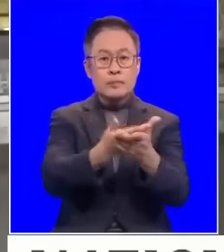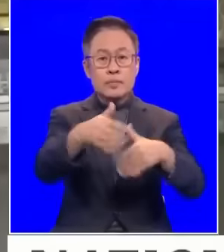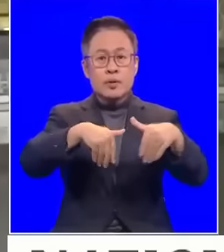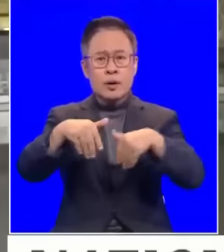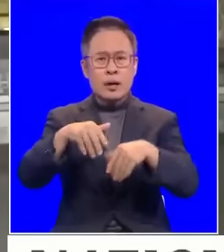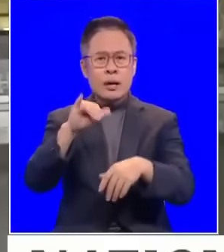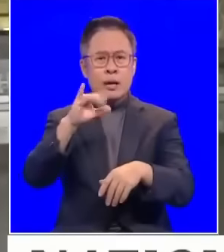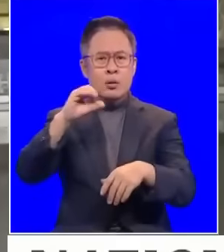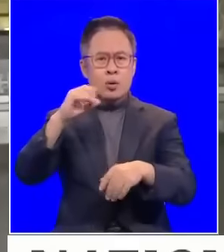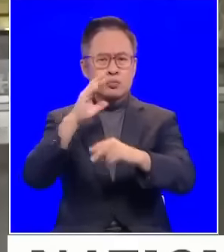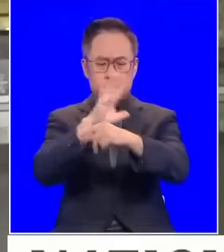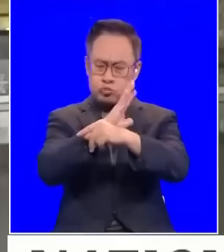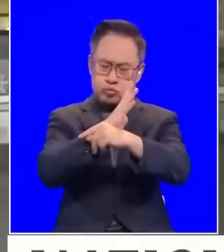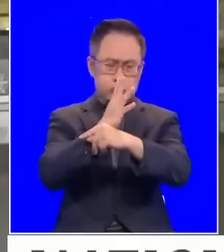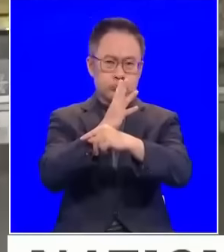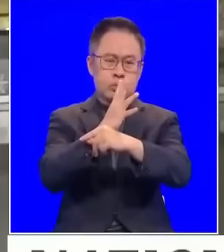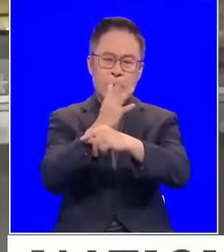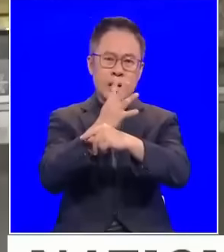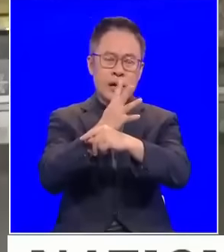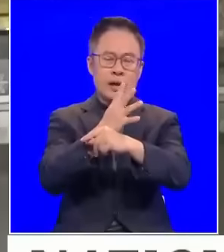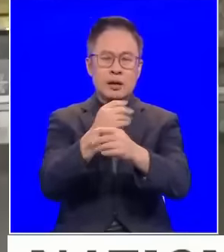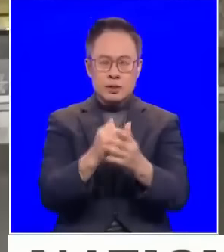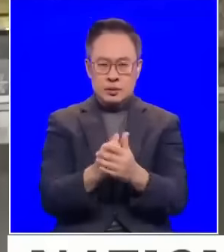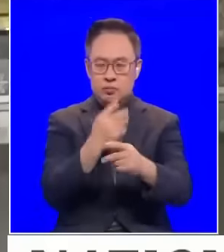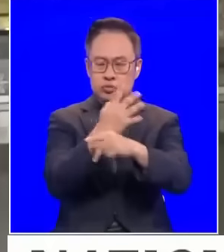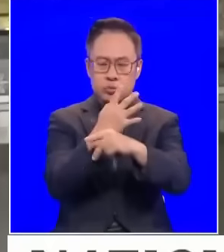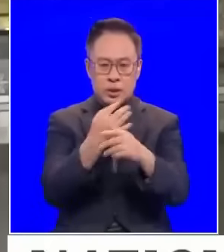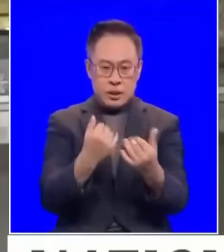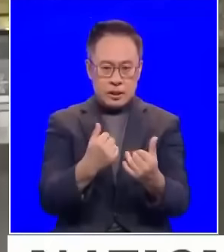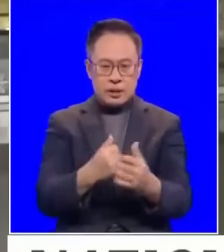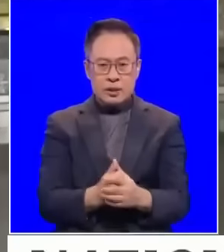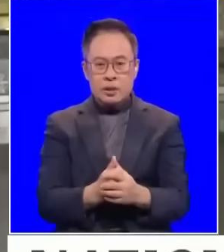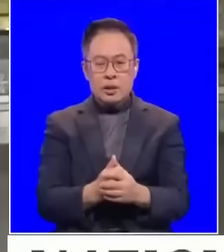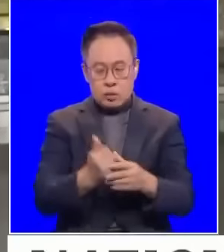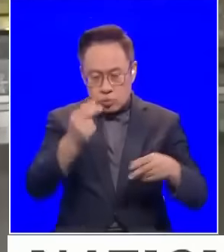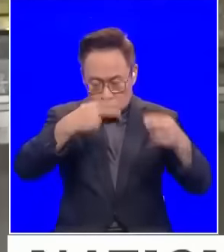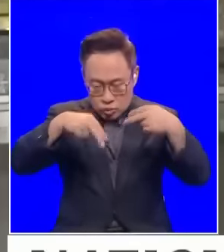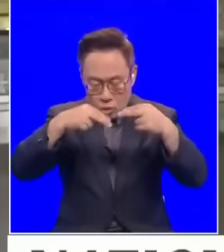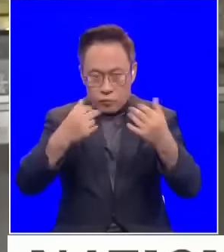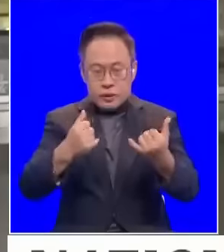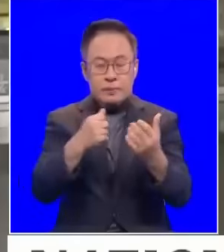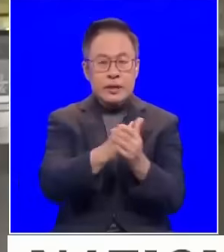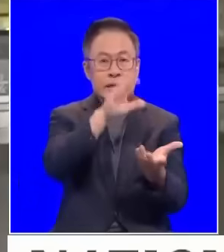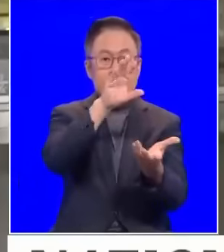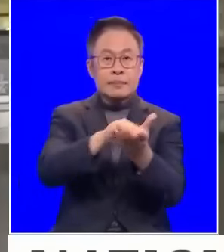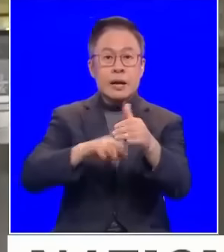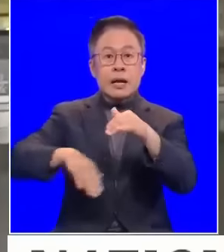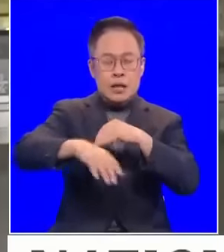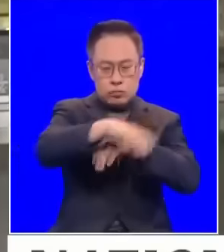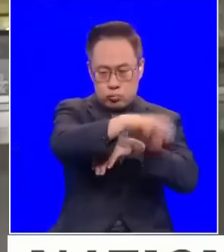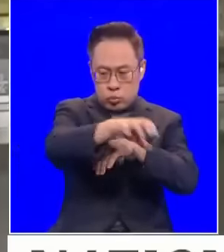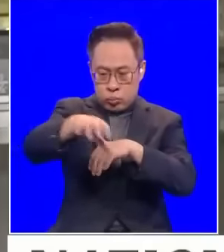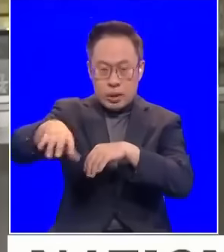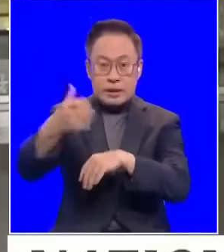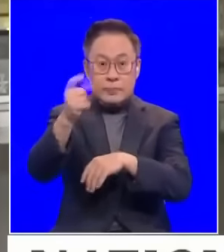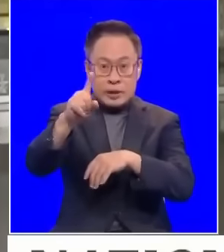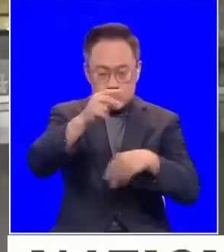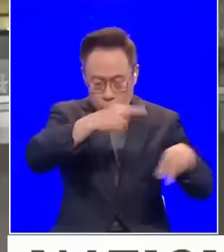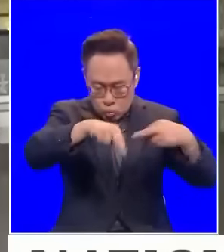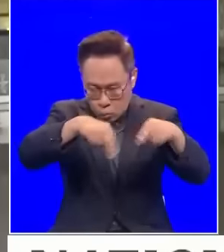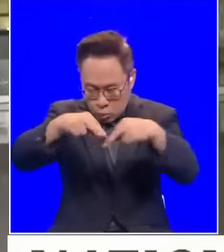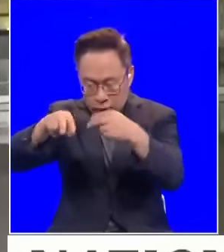ค้น11จุดที่เกี่ยวข้องกับบริษัทดีไอคอนเพิ่มเติมนะคะเพื่อที่จะหาพยานหลักฐานและก็ตอนนี้เนี่ยอยู่ในระหว่างการเร่